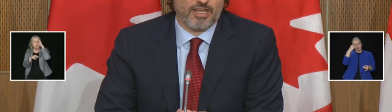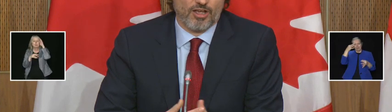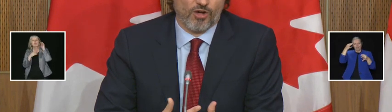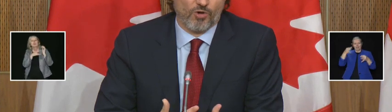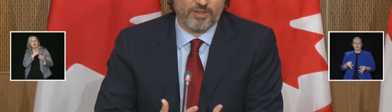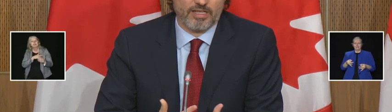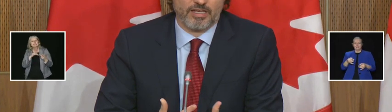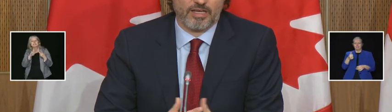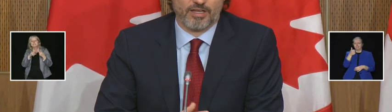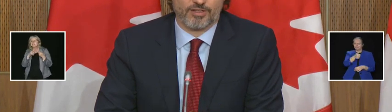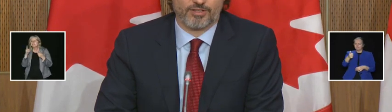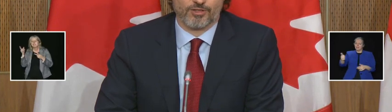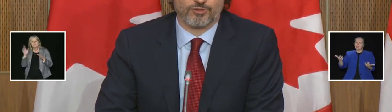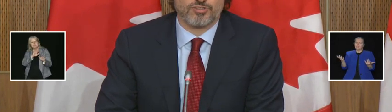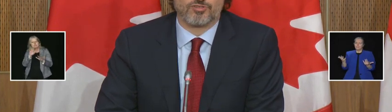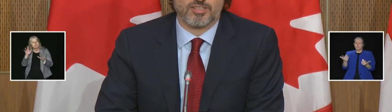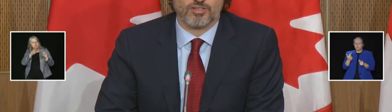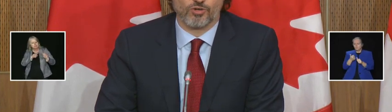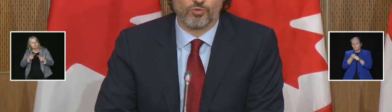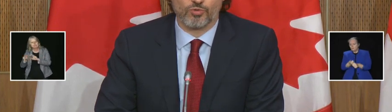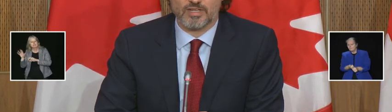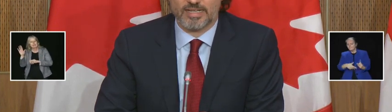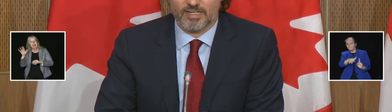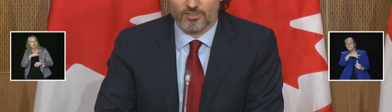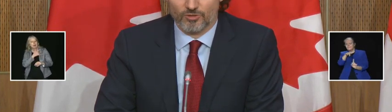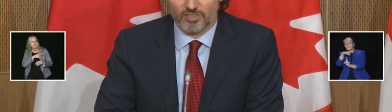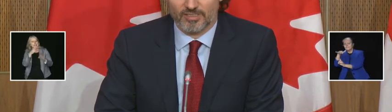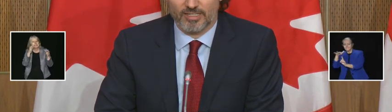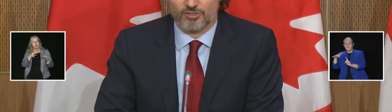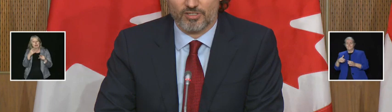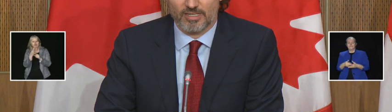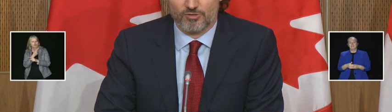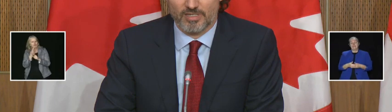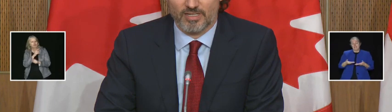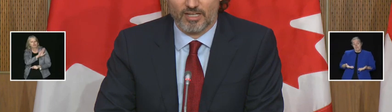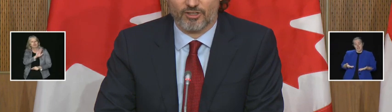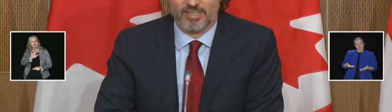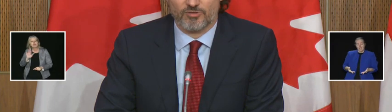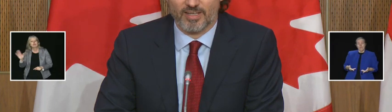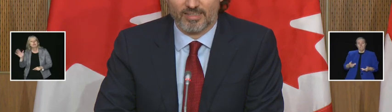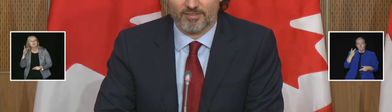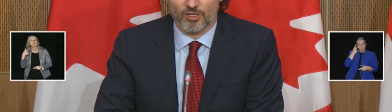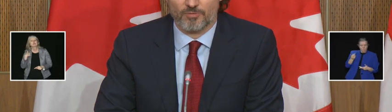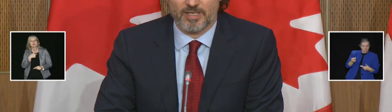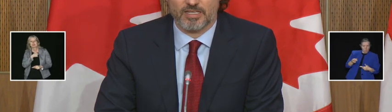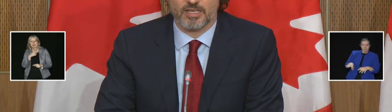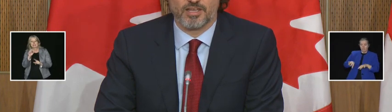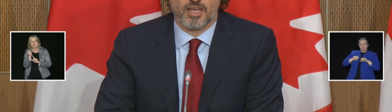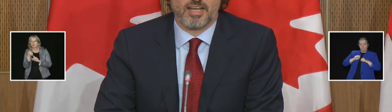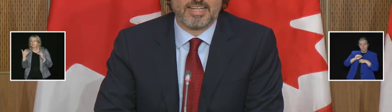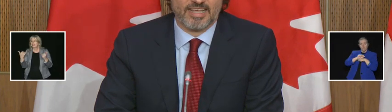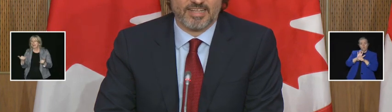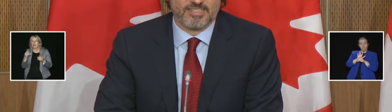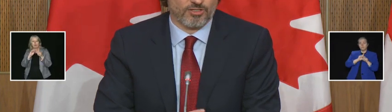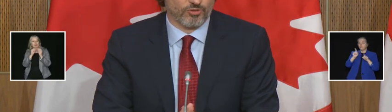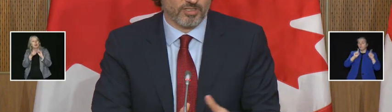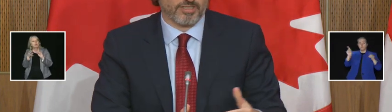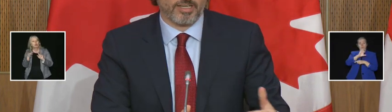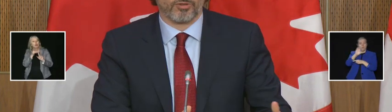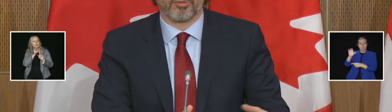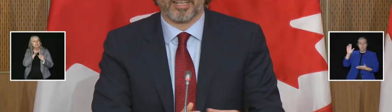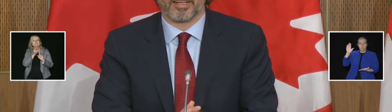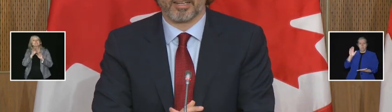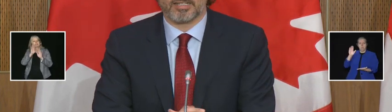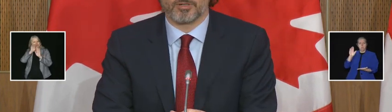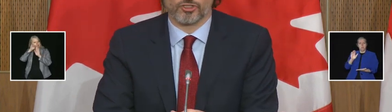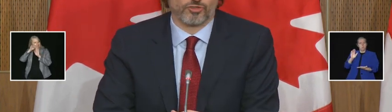on est dans une situation où les cas sont en train de se réduire de réduire à travers le pays 1 les canadiens sont en